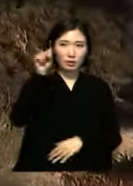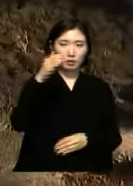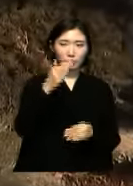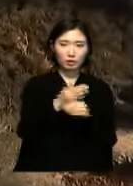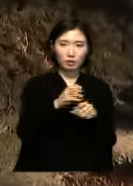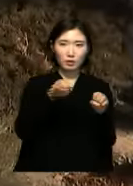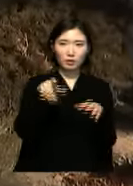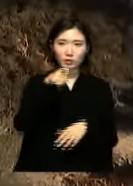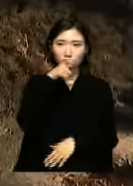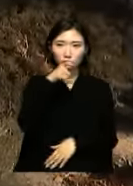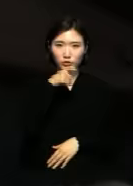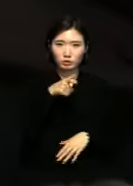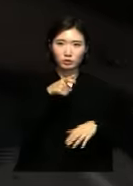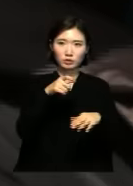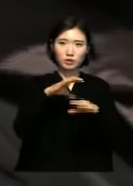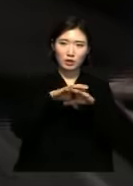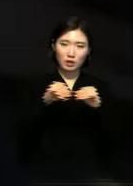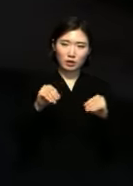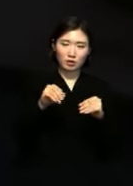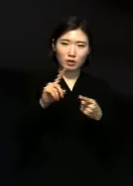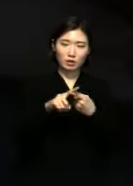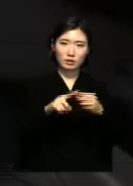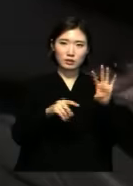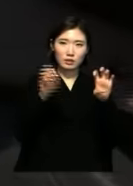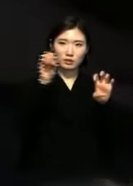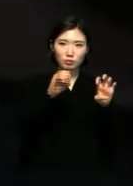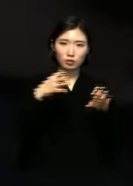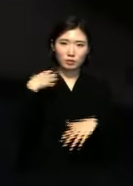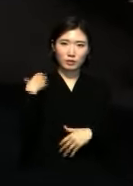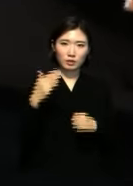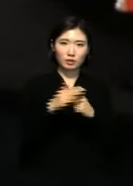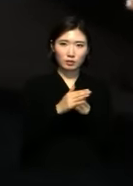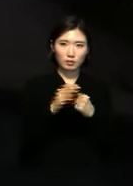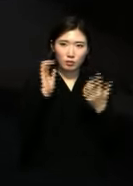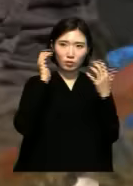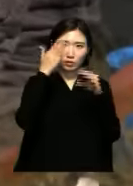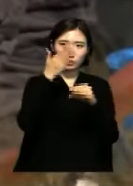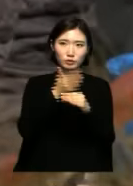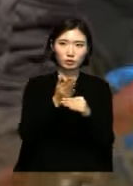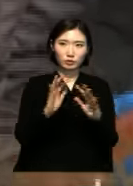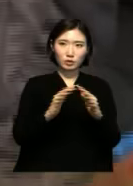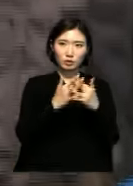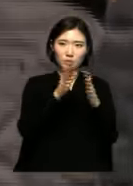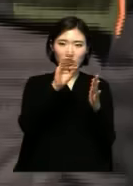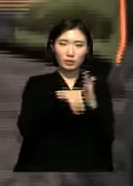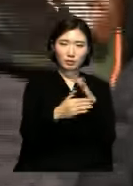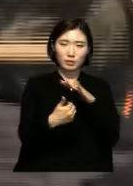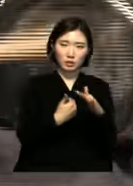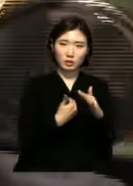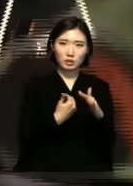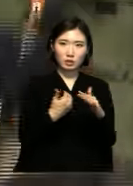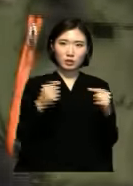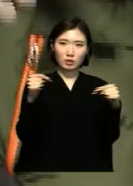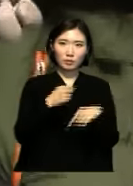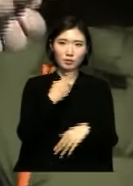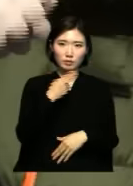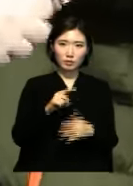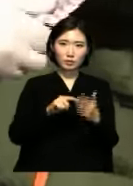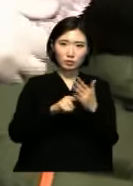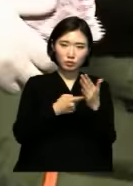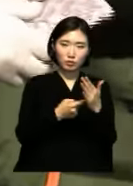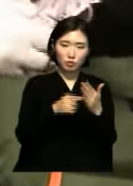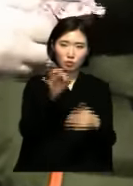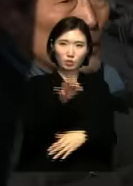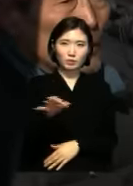비용을 약 40% 정도 인상하자 반발하는 겁니다. 폐수처리장을 건설할 때도 사전 협의 없이 추진하더니 요금